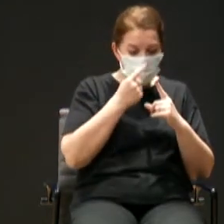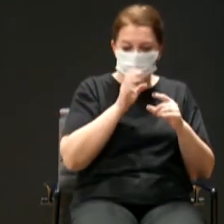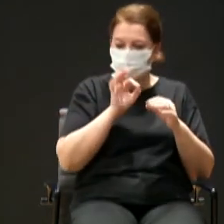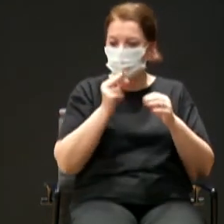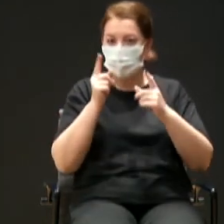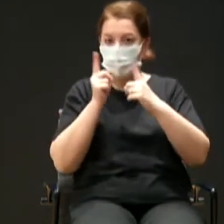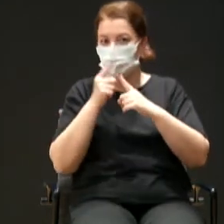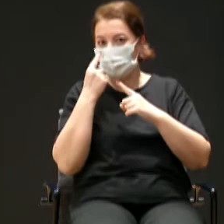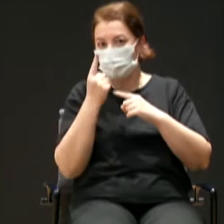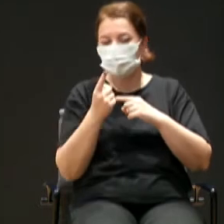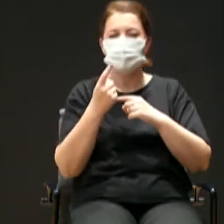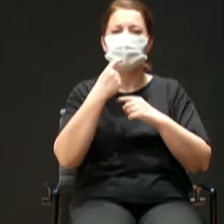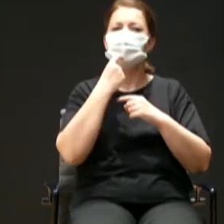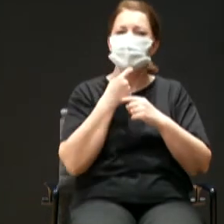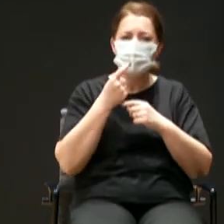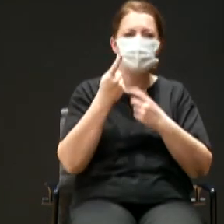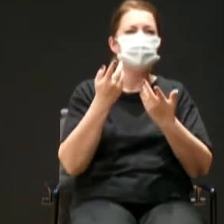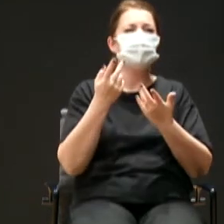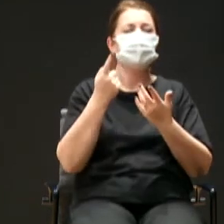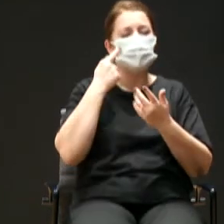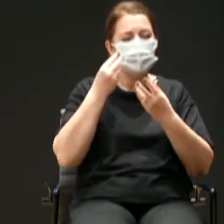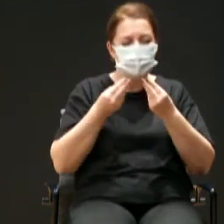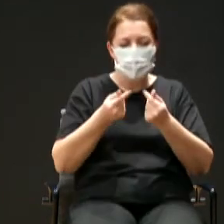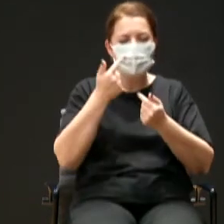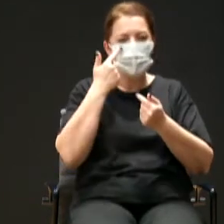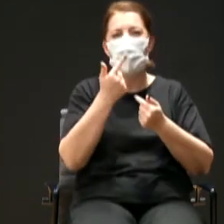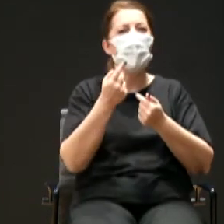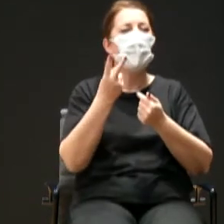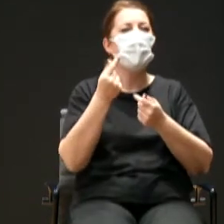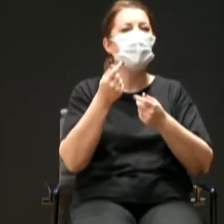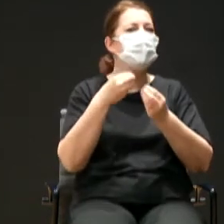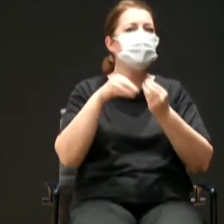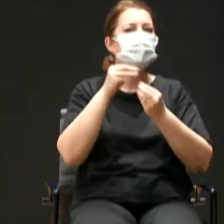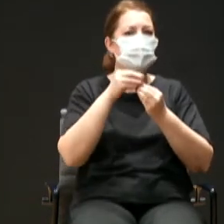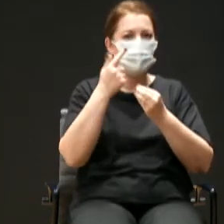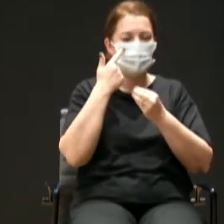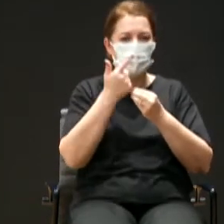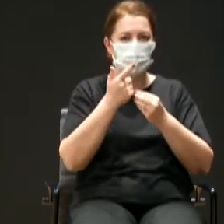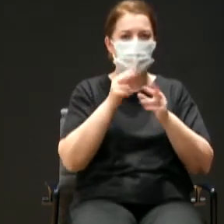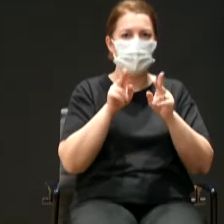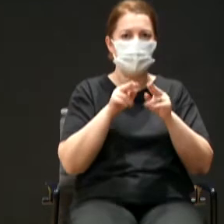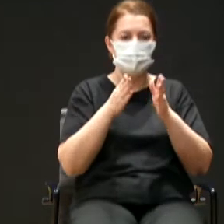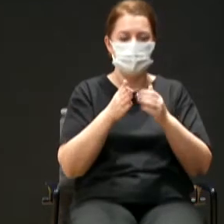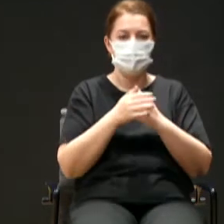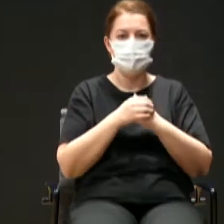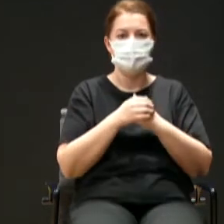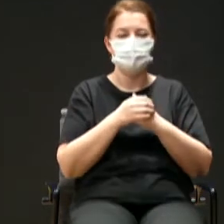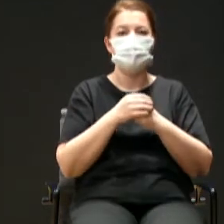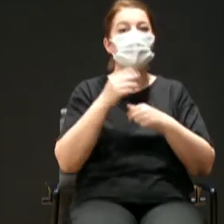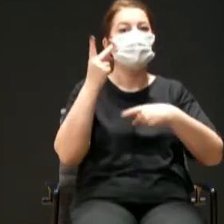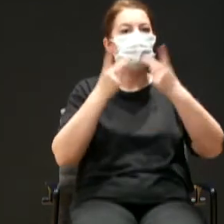baksınlar. Demir çimento ne hallere gelmiş. Küçükçekmece belediye binasını Büyükşehir Belediyesi yaptı, Küçükçekmece'ye verdi.